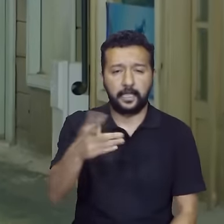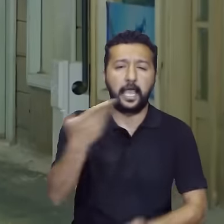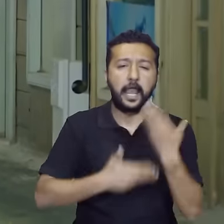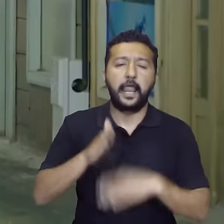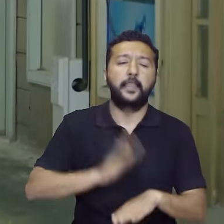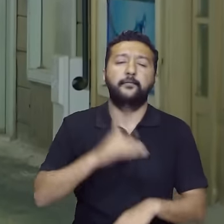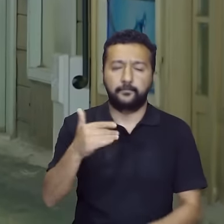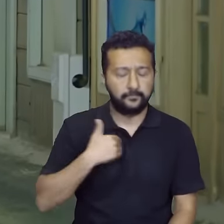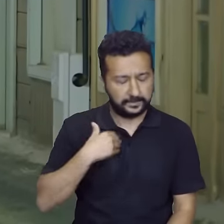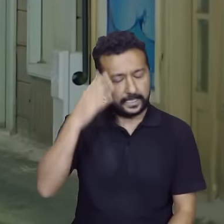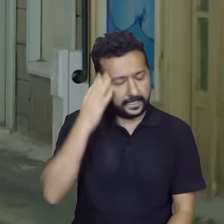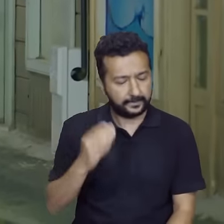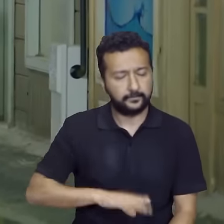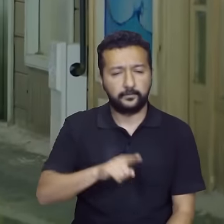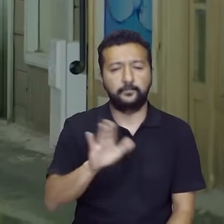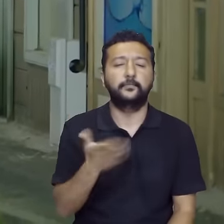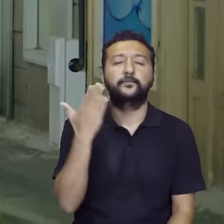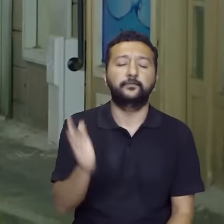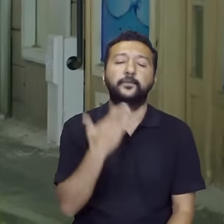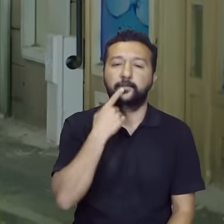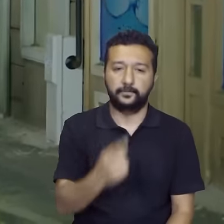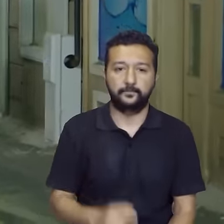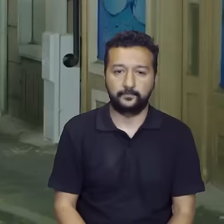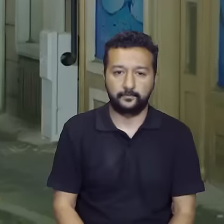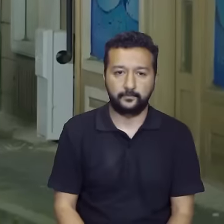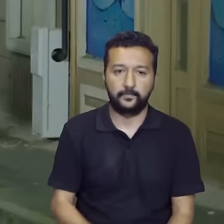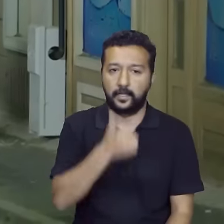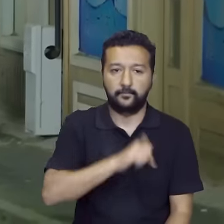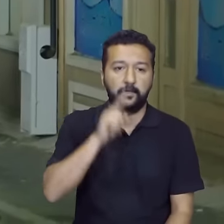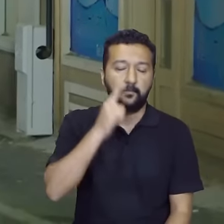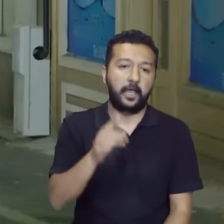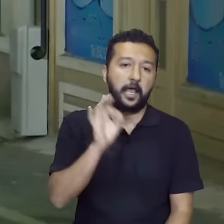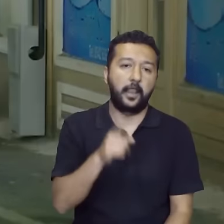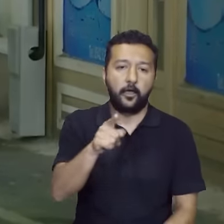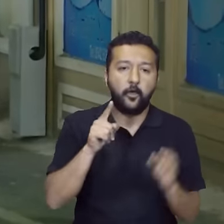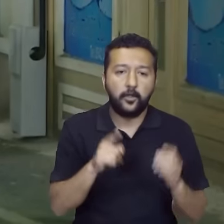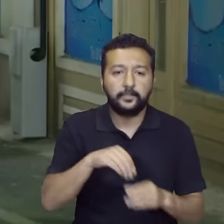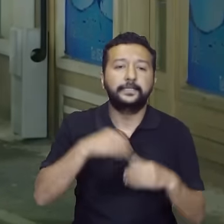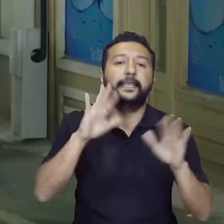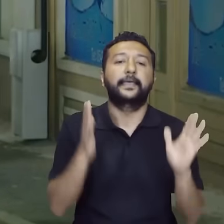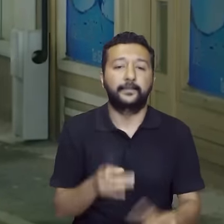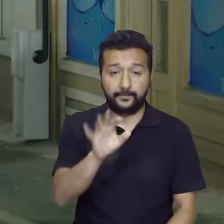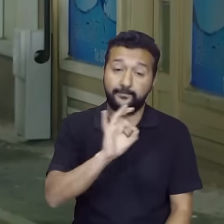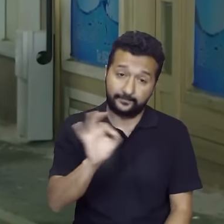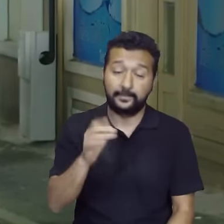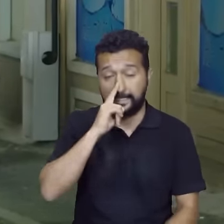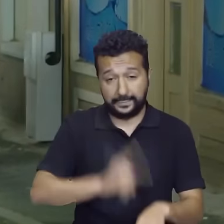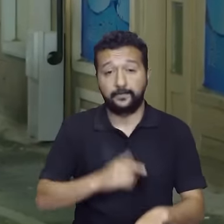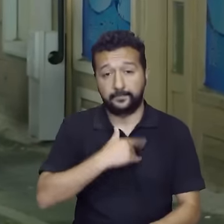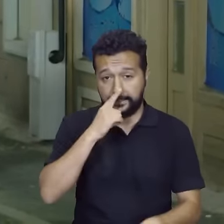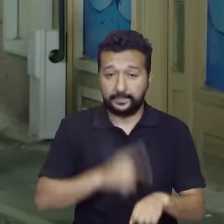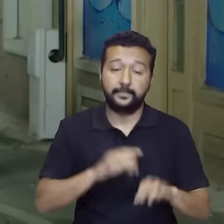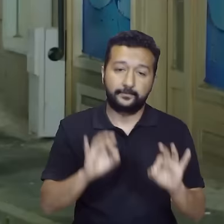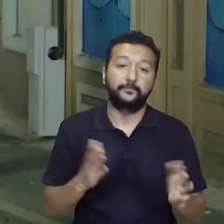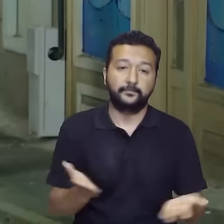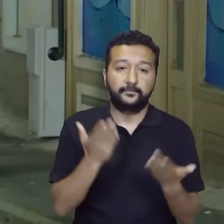Anlatma Tarık, biz anlarız oğlum, boş ver, boş. Abi bak hala, ya öyle bir şey yok. Aha, inandım